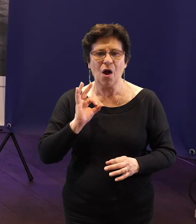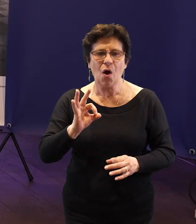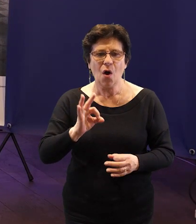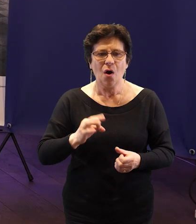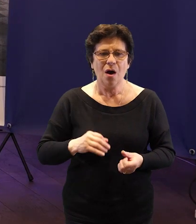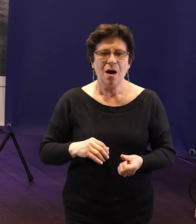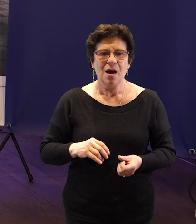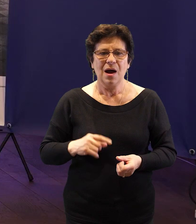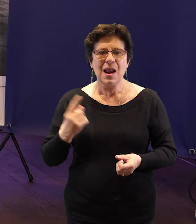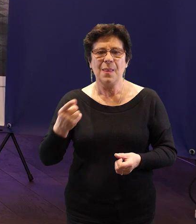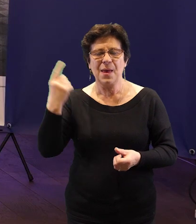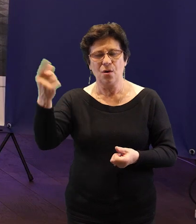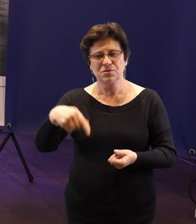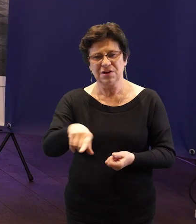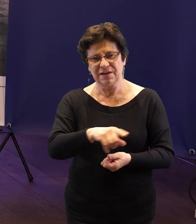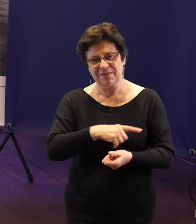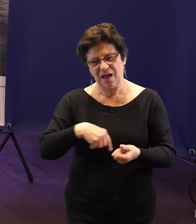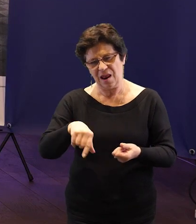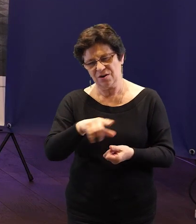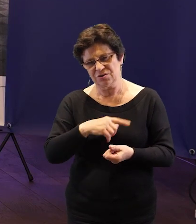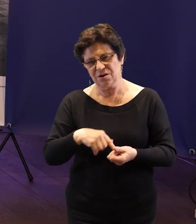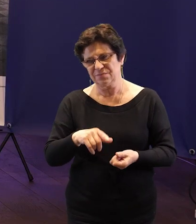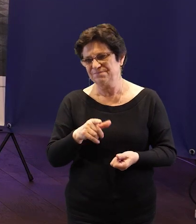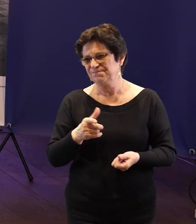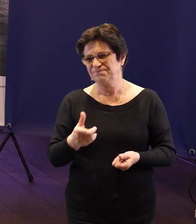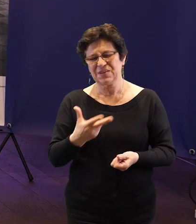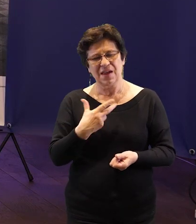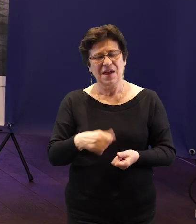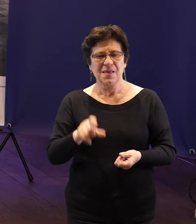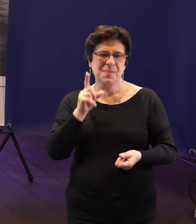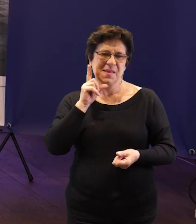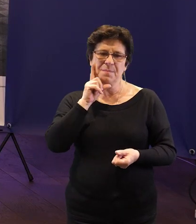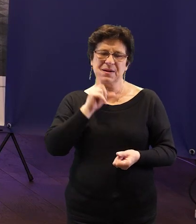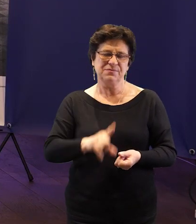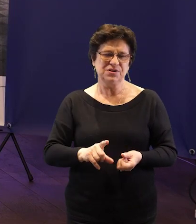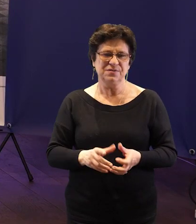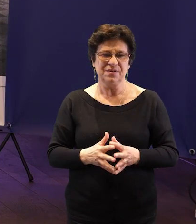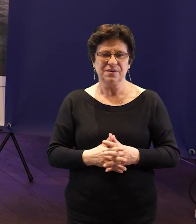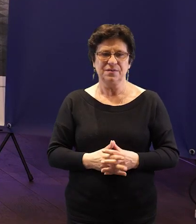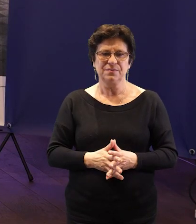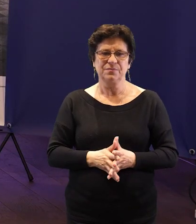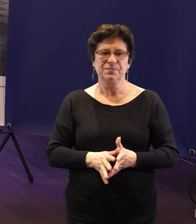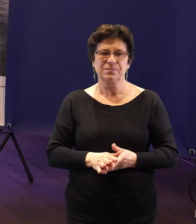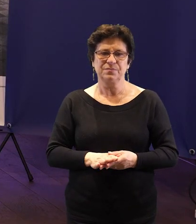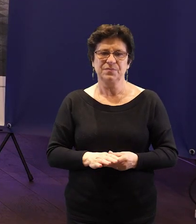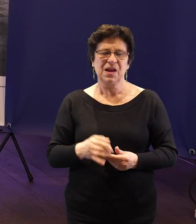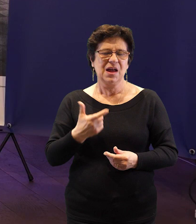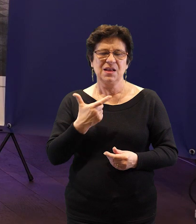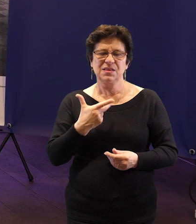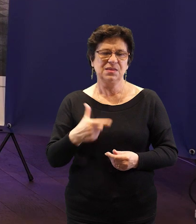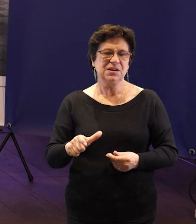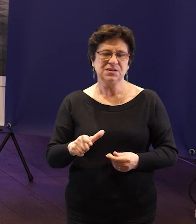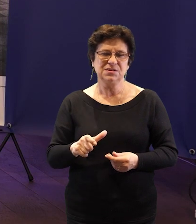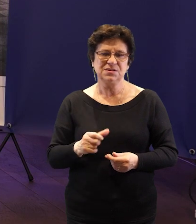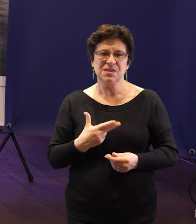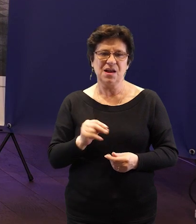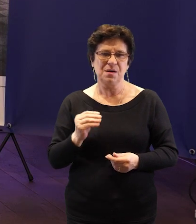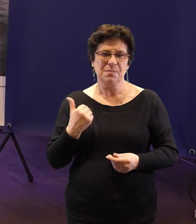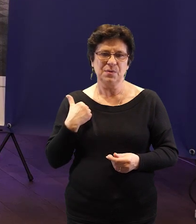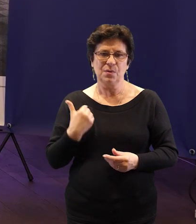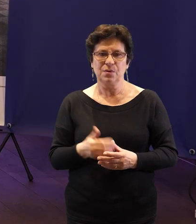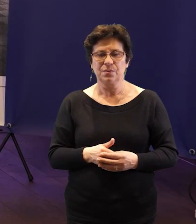mogłem dać, odznaczyć, że jest nieprawdziwy, że no niestety nic takiego nie